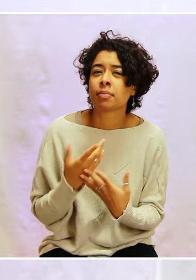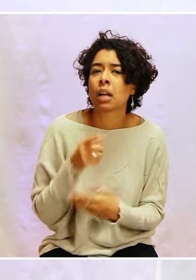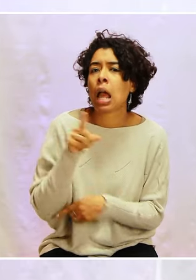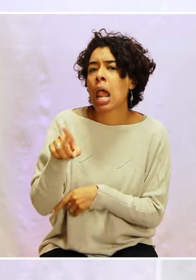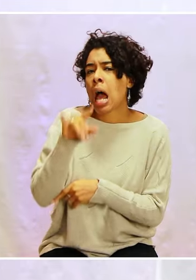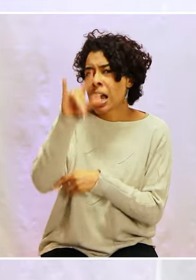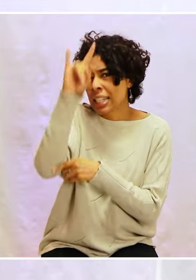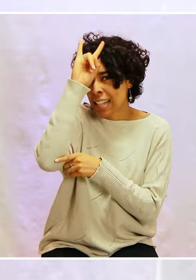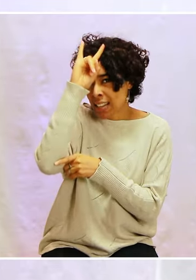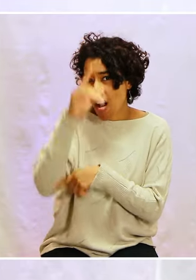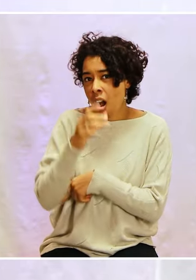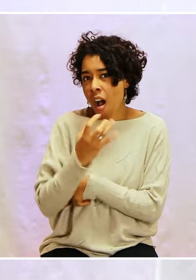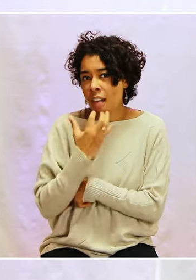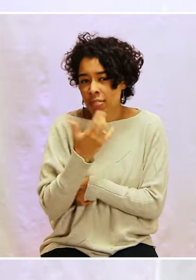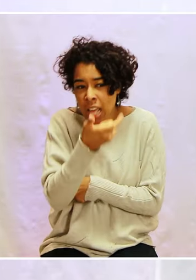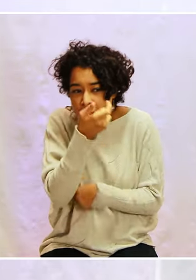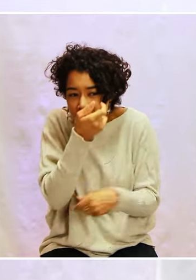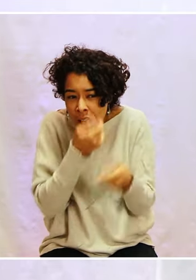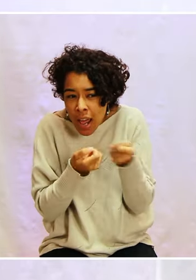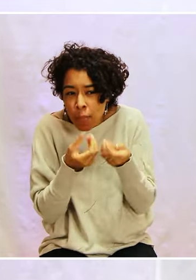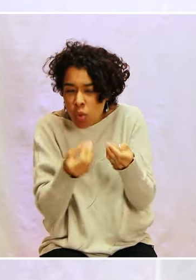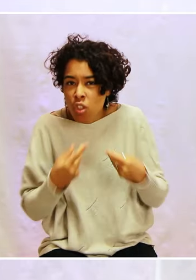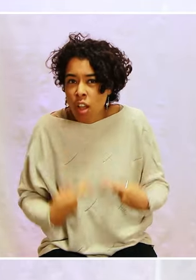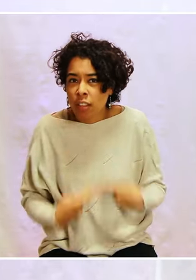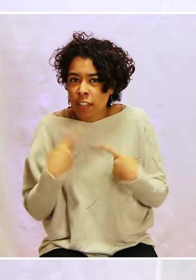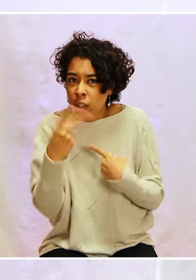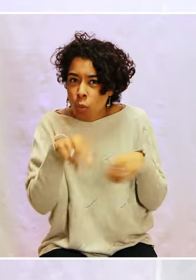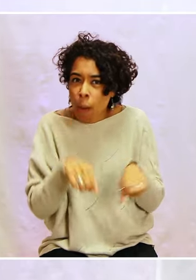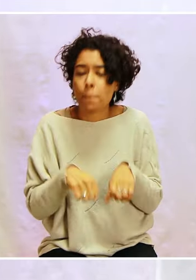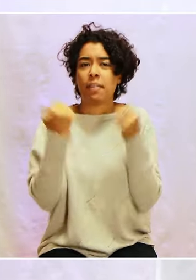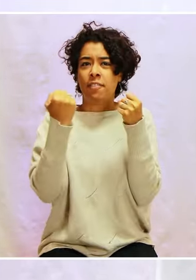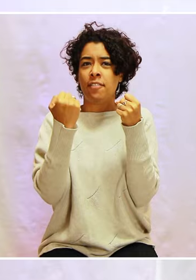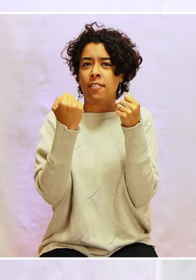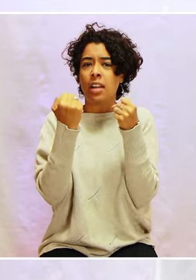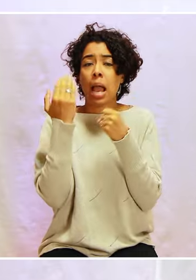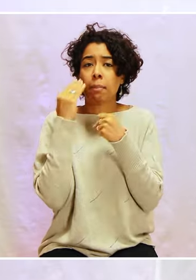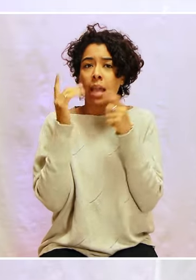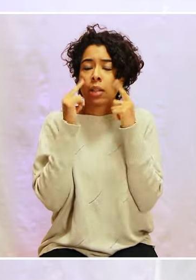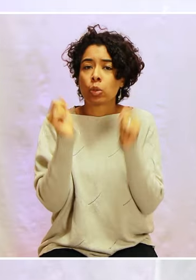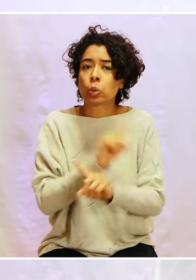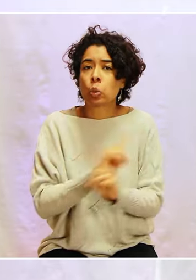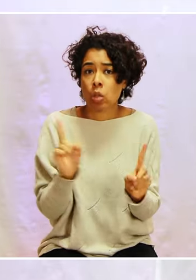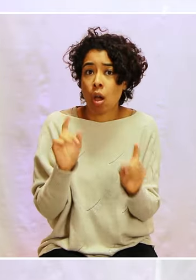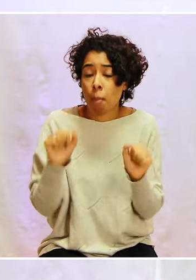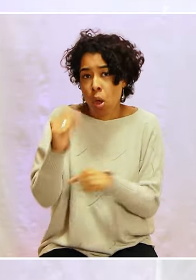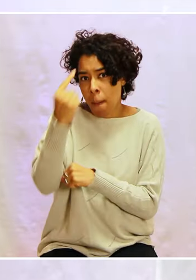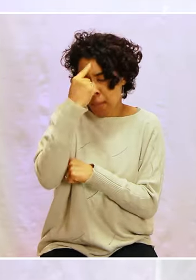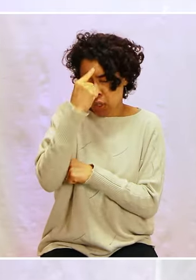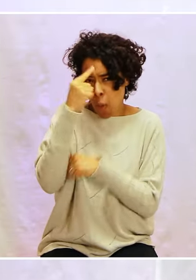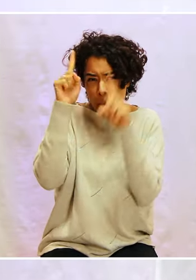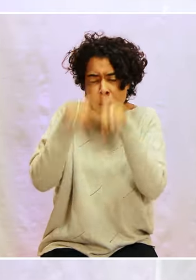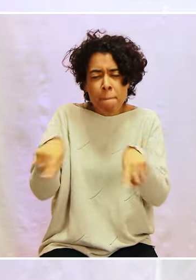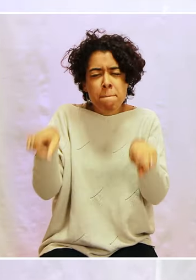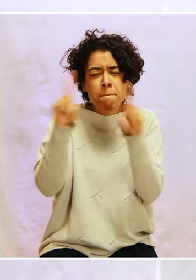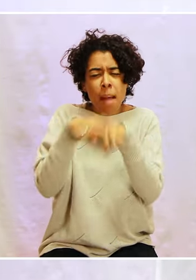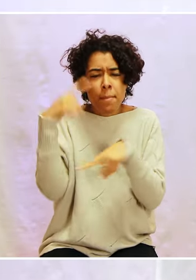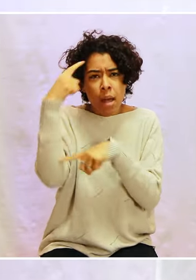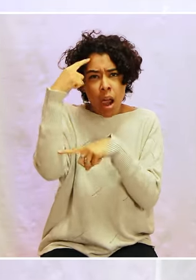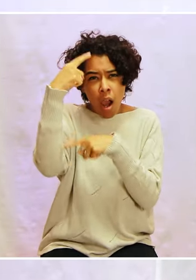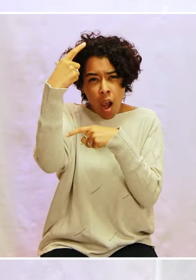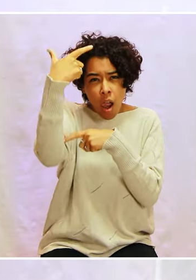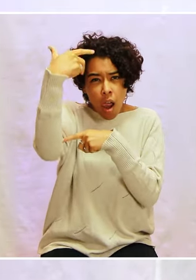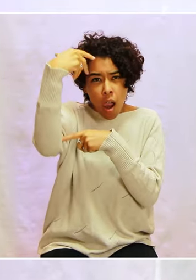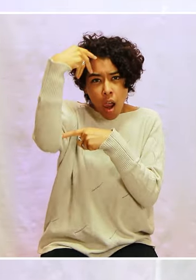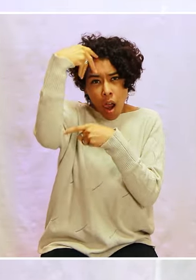derrière tout cela veut tirer parti pour détruire ta vie et si tu fais pas attention bien ce genre de pensée de déception va venir et bien